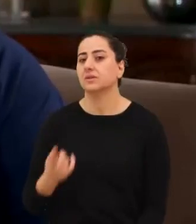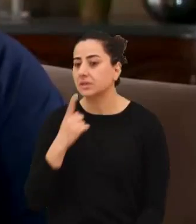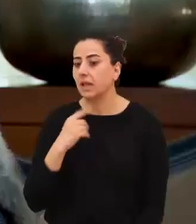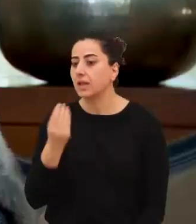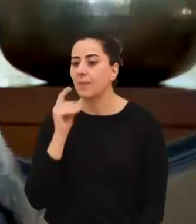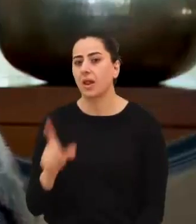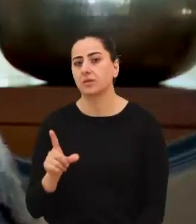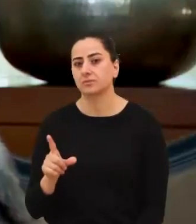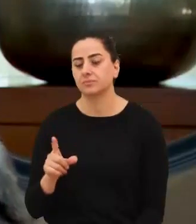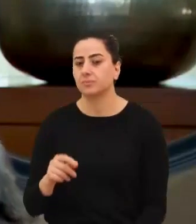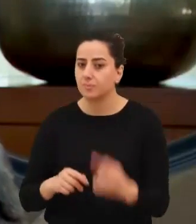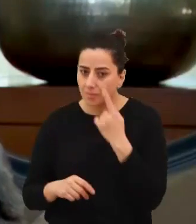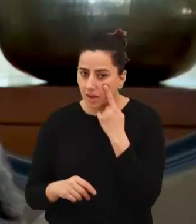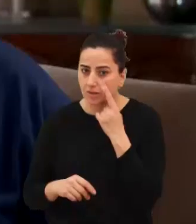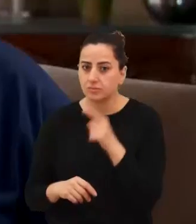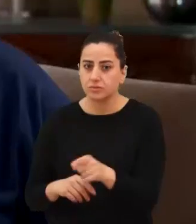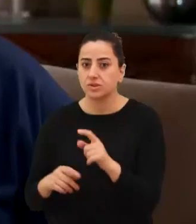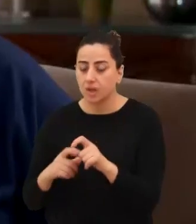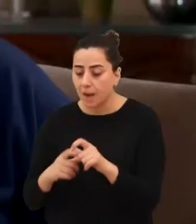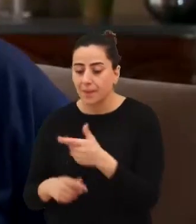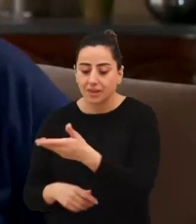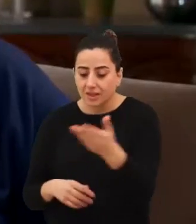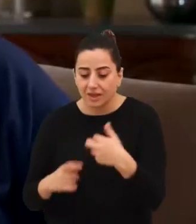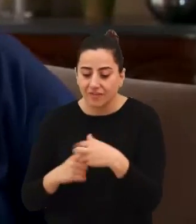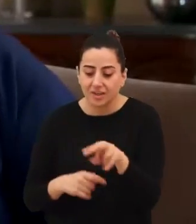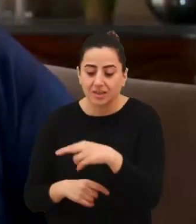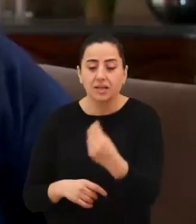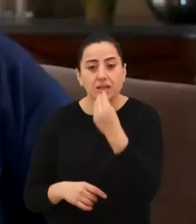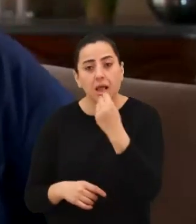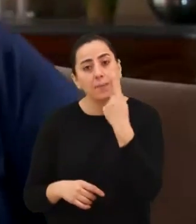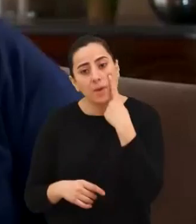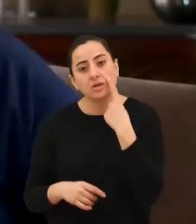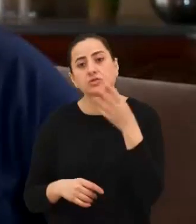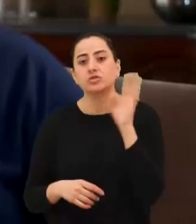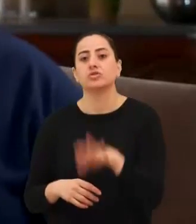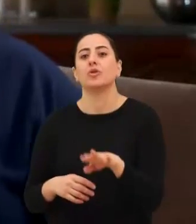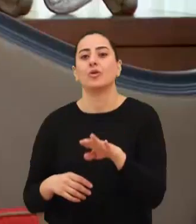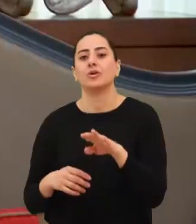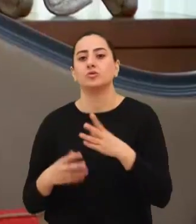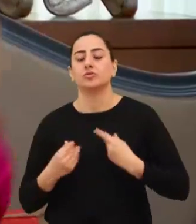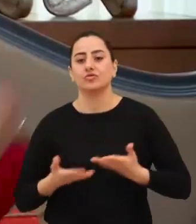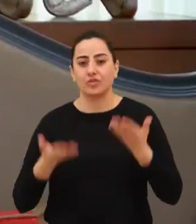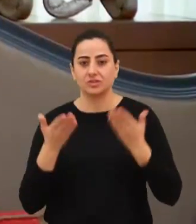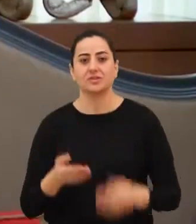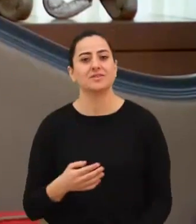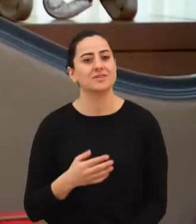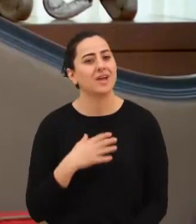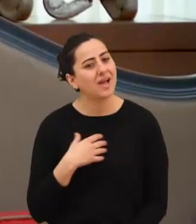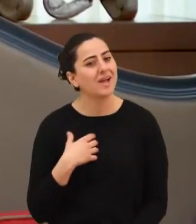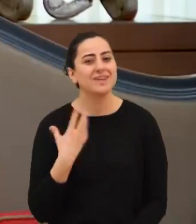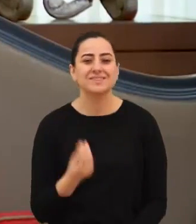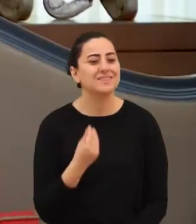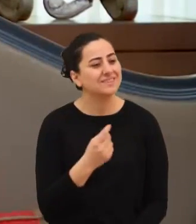yemesi lazım. Bakın bu getirdiğim şerbeti, bu revani yiyecek. Bakın bakalım sütü nasıl artıyormuş. Bahadır anneciğim,